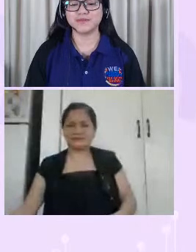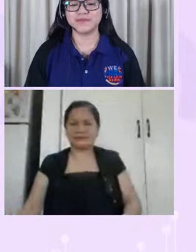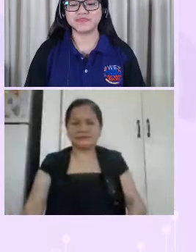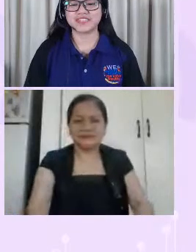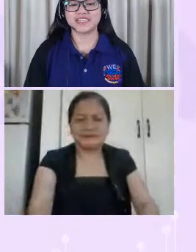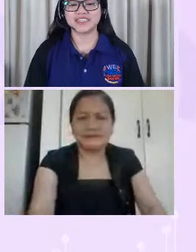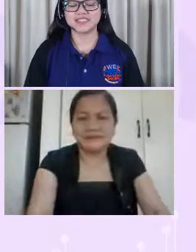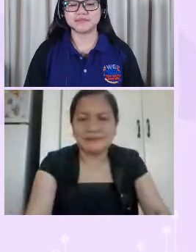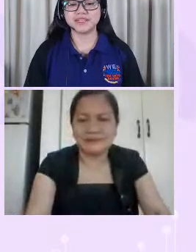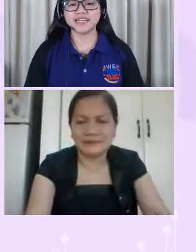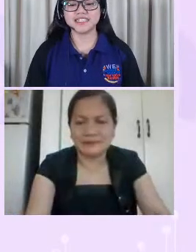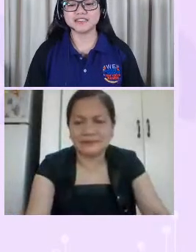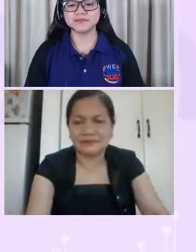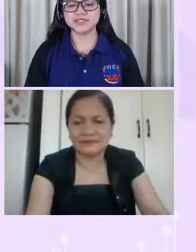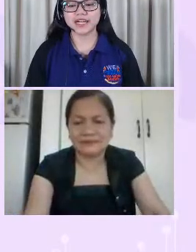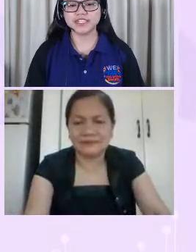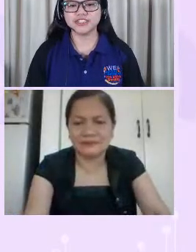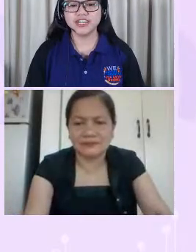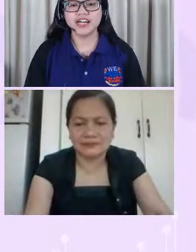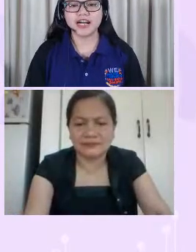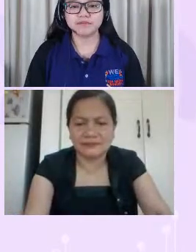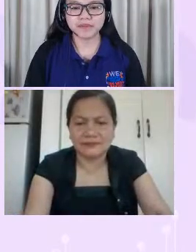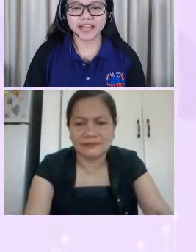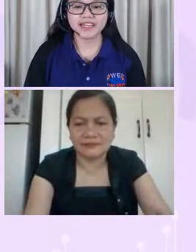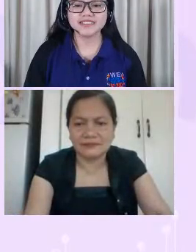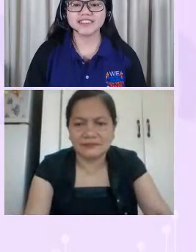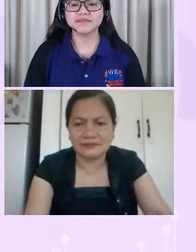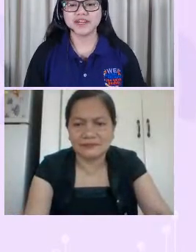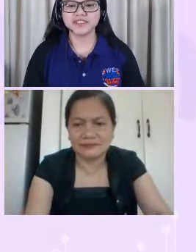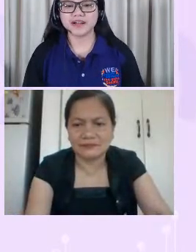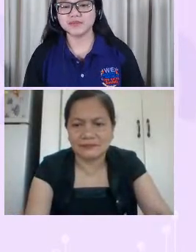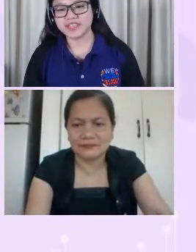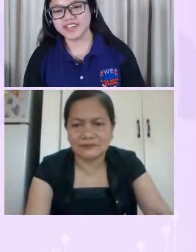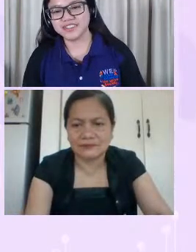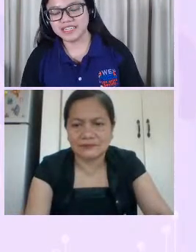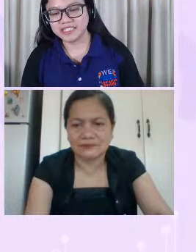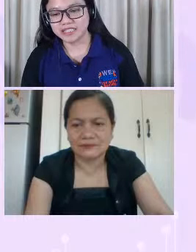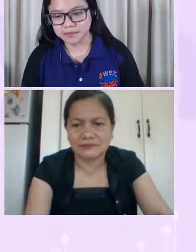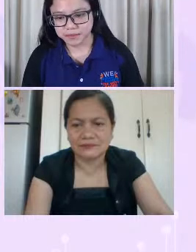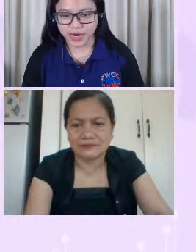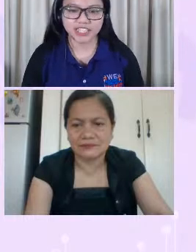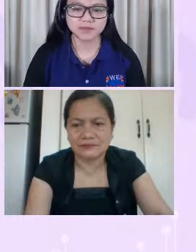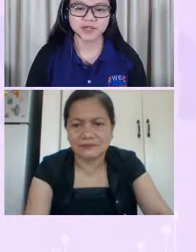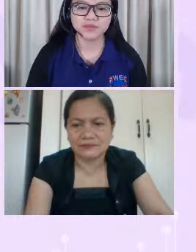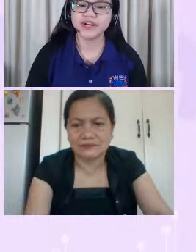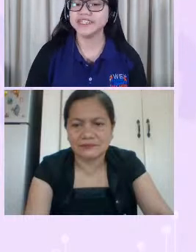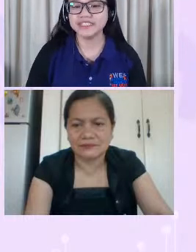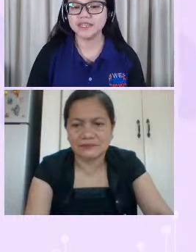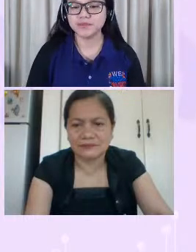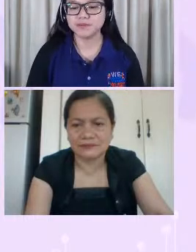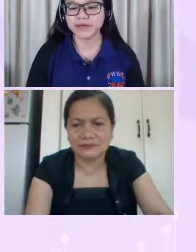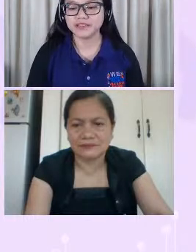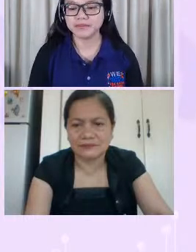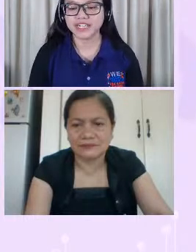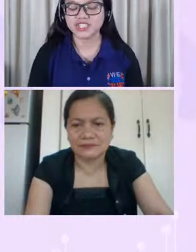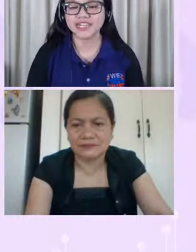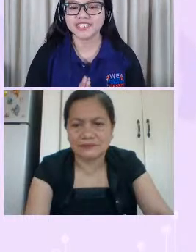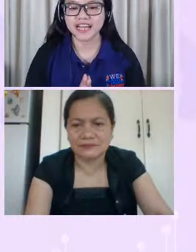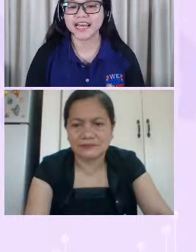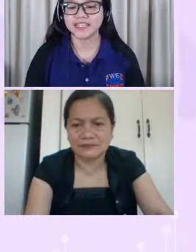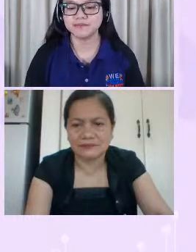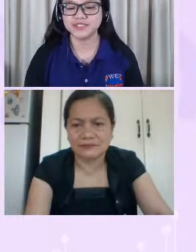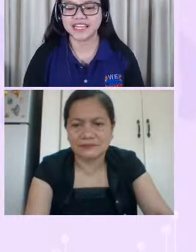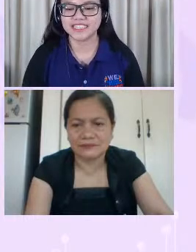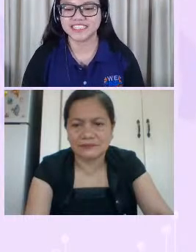po. May nakikita po tayong paint and meron nga po tayong nakikitang brush. Pero mukhang hindi po paintbrush